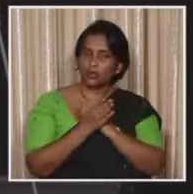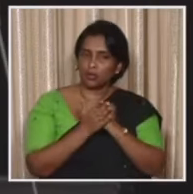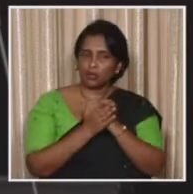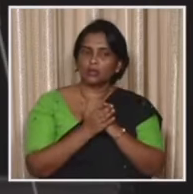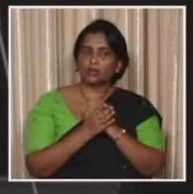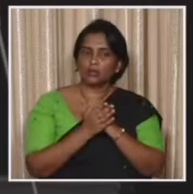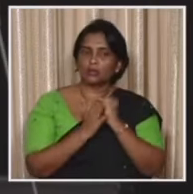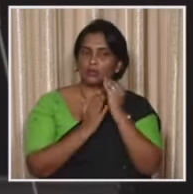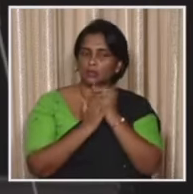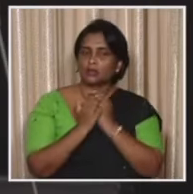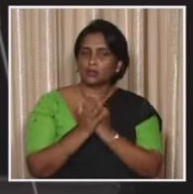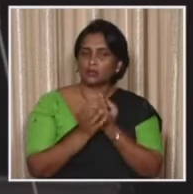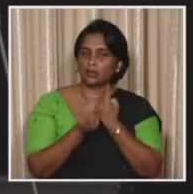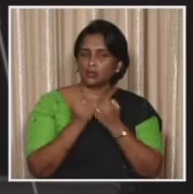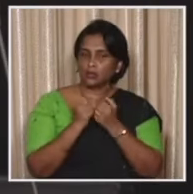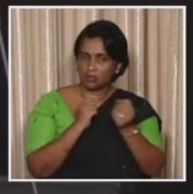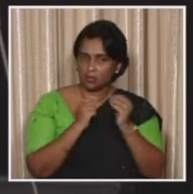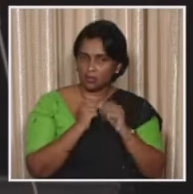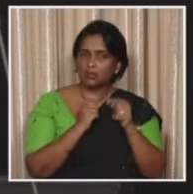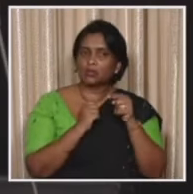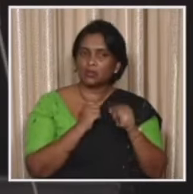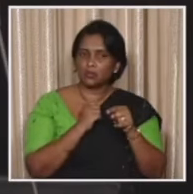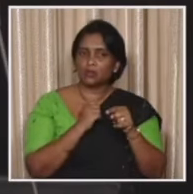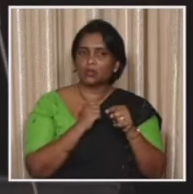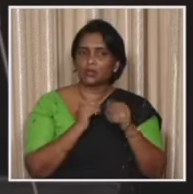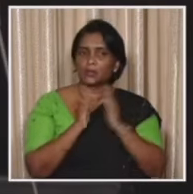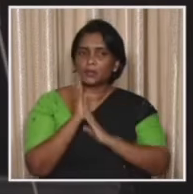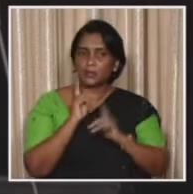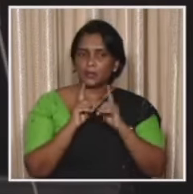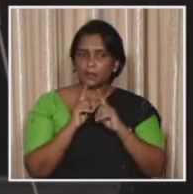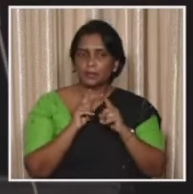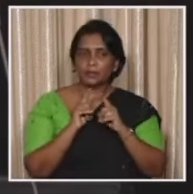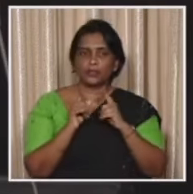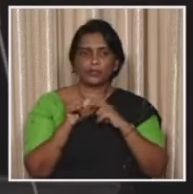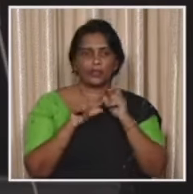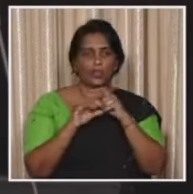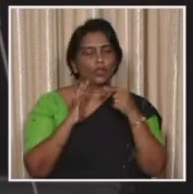pilih bandar api pariksan pawat tono. Memang orang amatian sih, begina na kanda ama inne